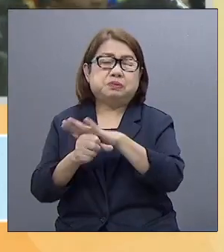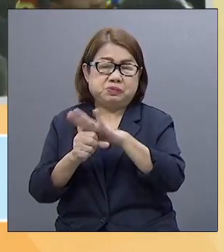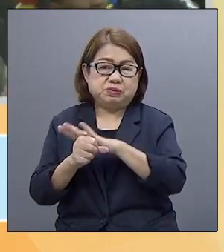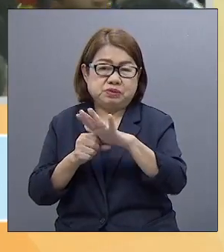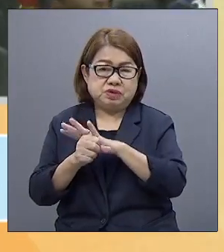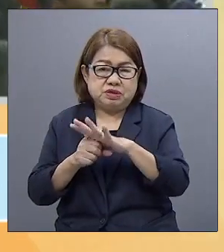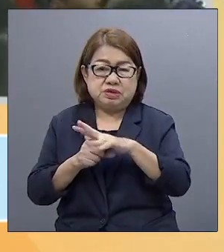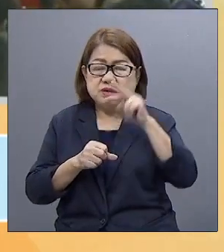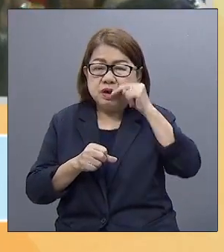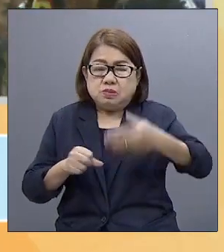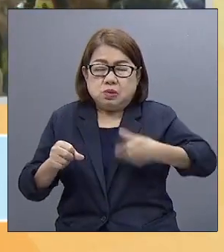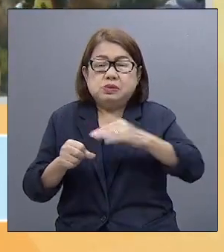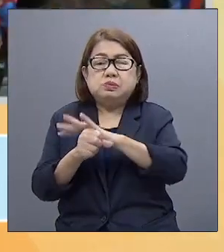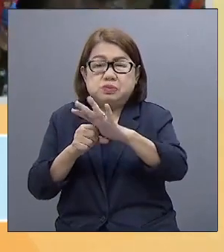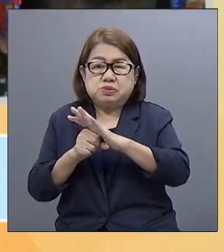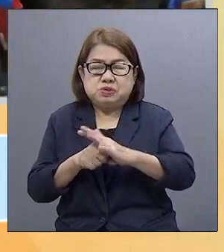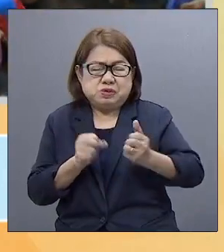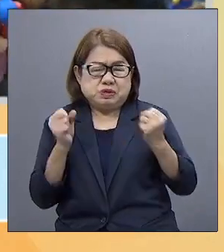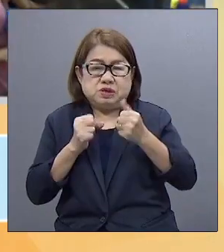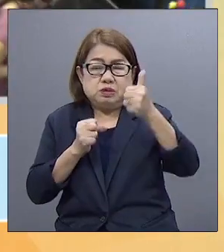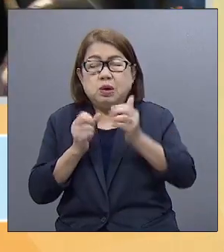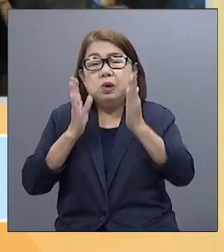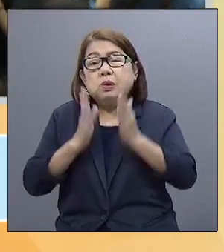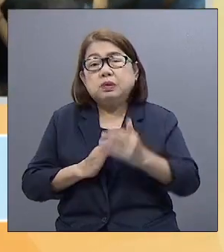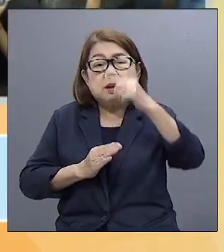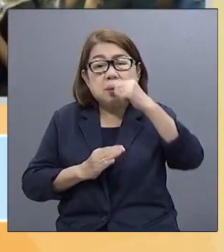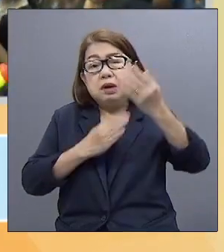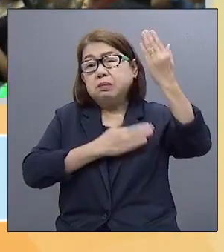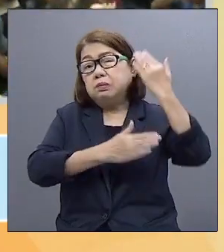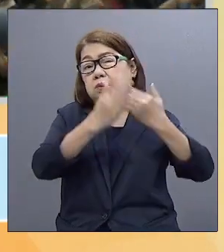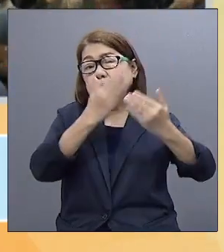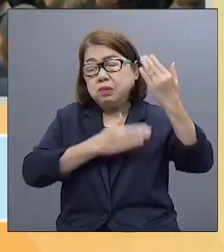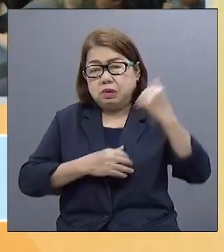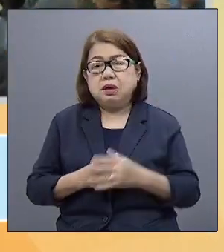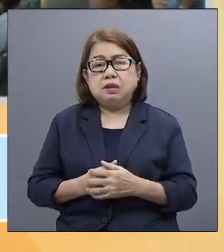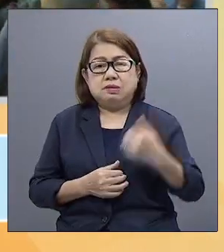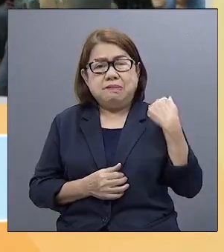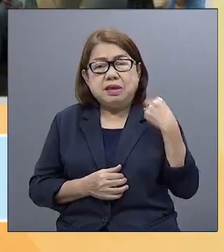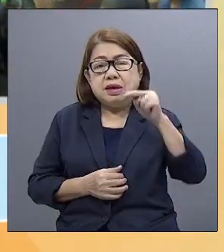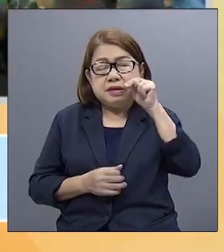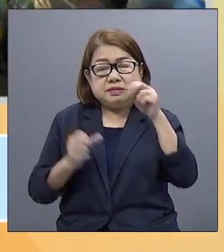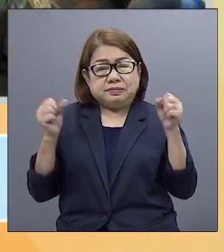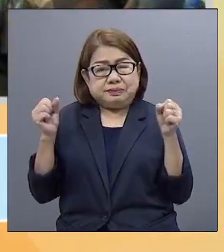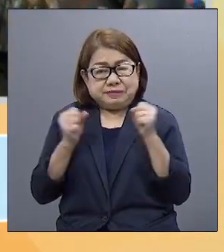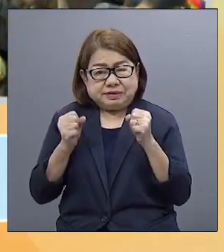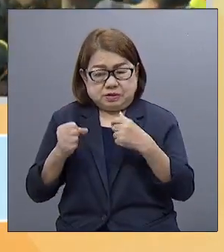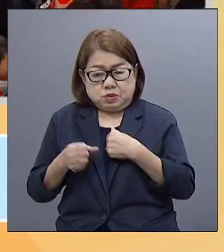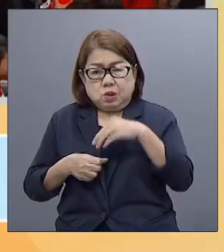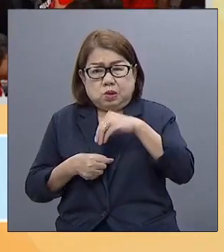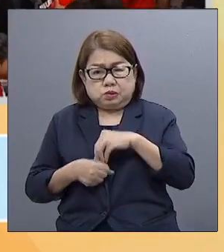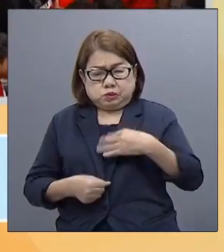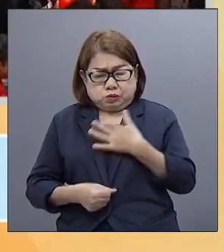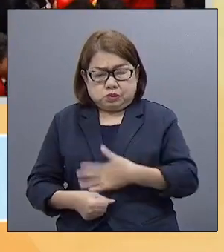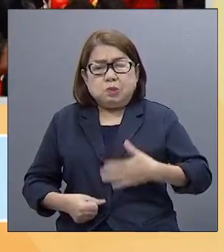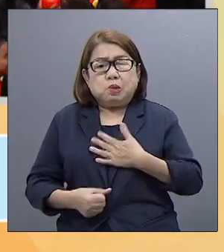ครับก็อาจจะพบกันครึ่งทางเพราะคนไทยเราสมัยก่อนเนี่ยครับแพทย์แผนไทยเราก็บอกว่าการดื่มน้ำเย็นในร่างกายร้อนๆมันเหมือนกับเอา